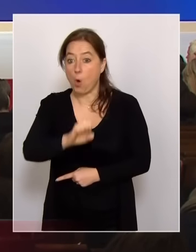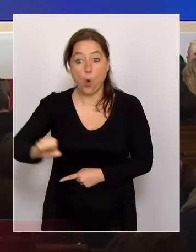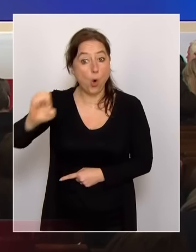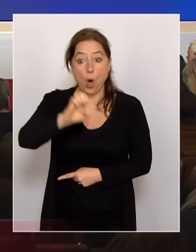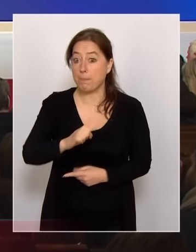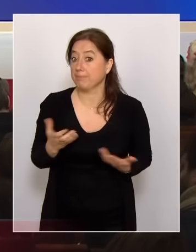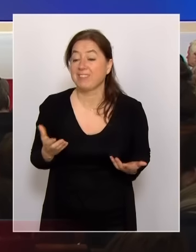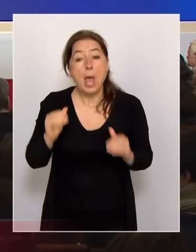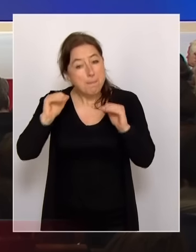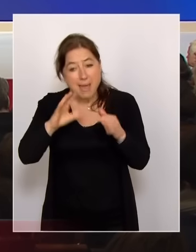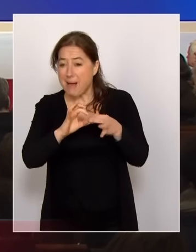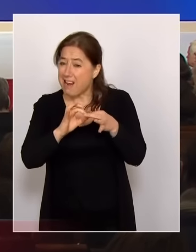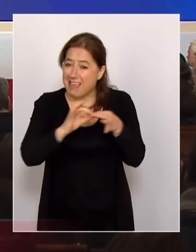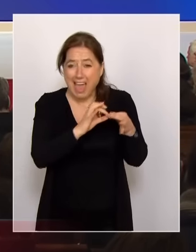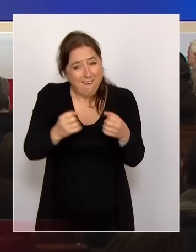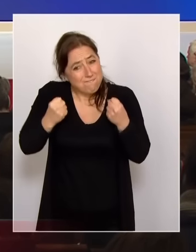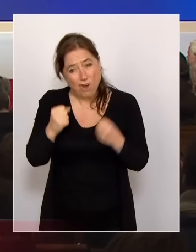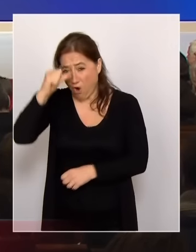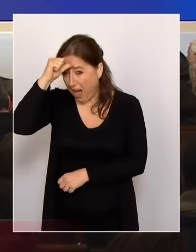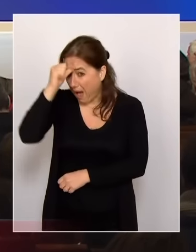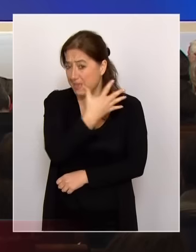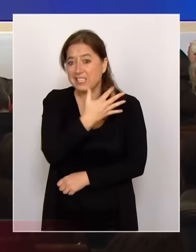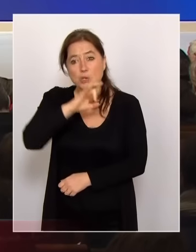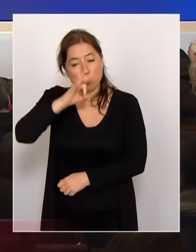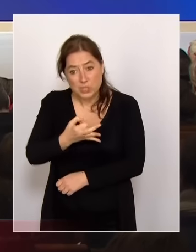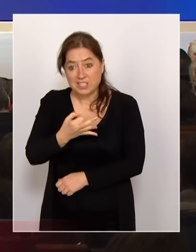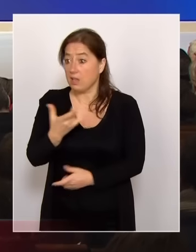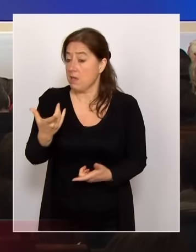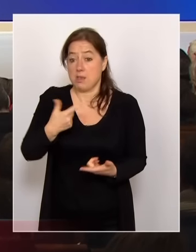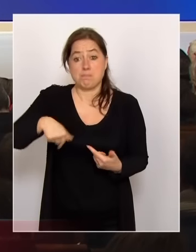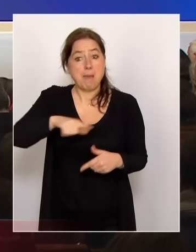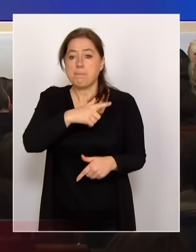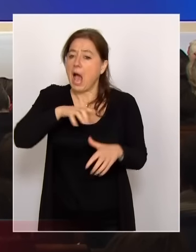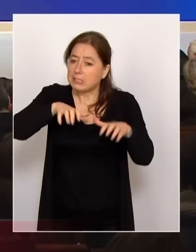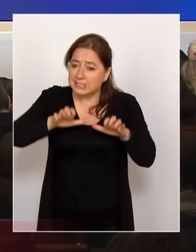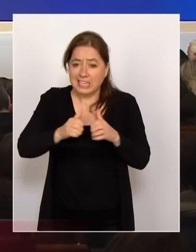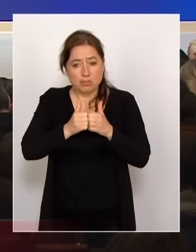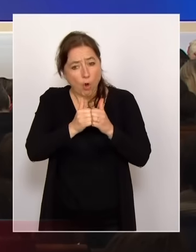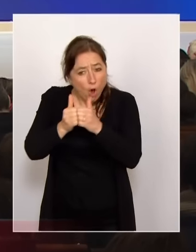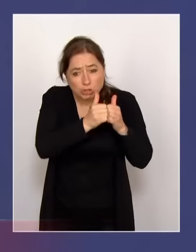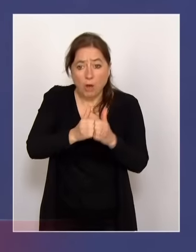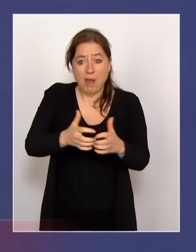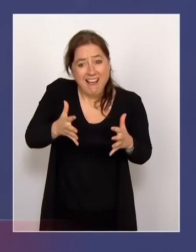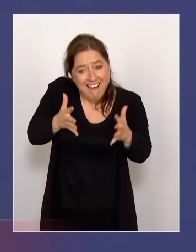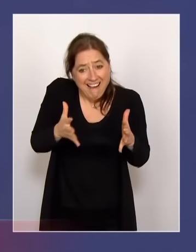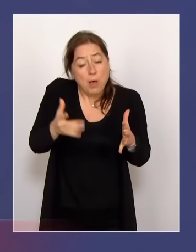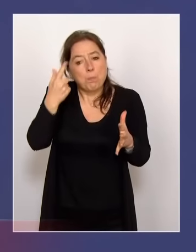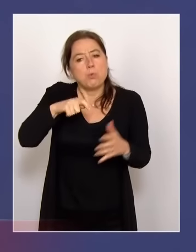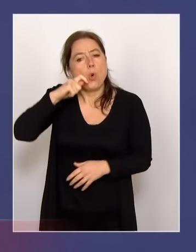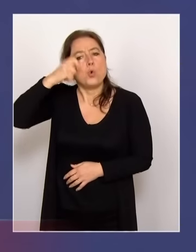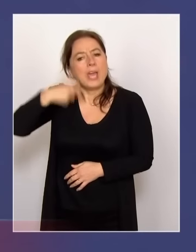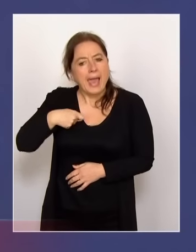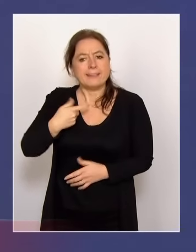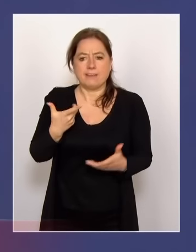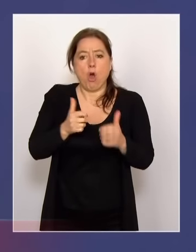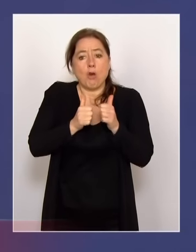soit la force de notre alliance et la chance d'avoir aujourd'hui une administration très engagée sur le conflit ukrainien. Et donc, oui,